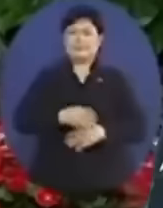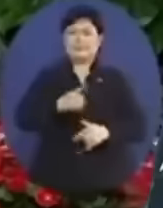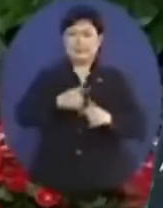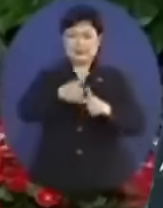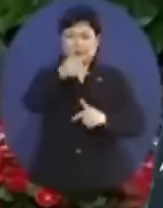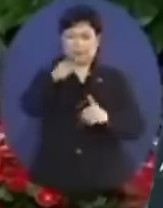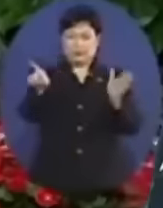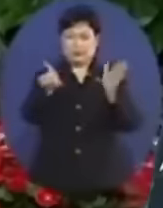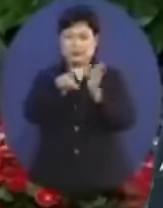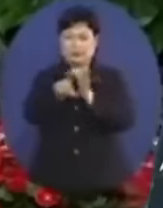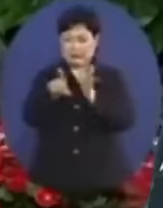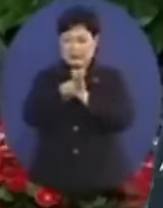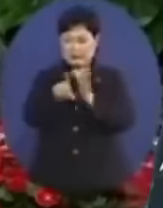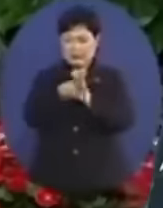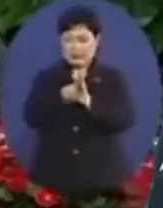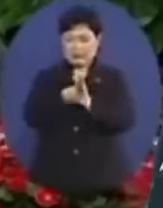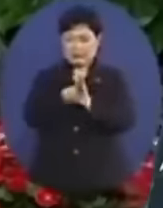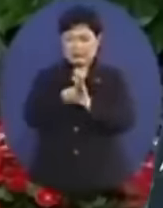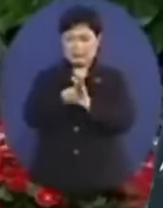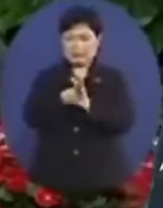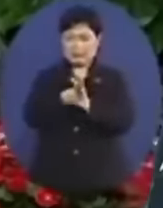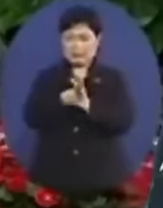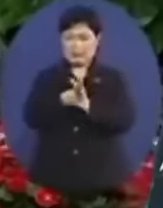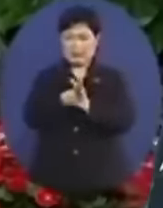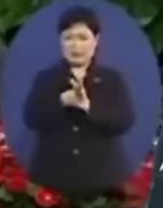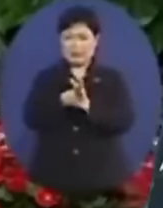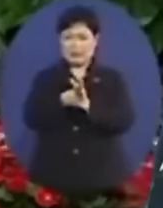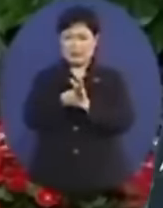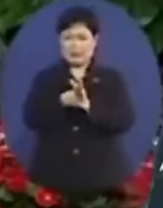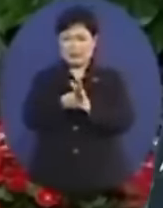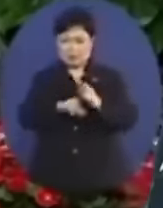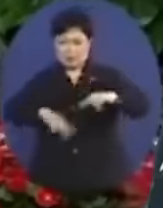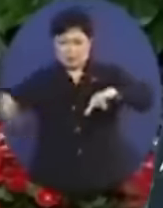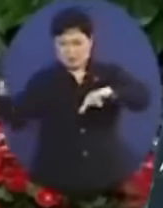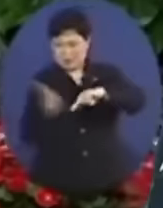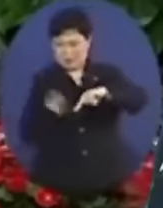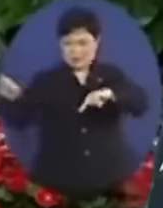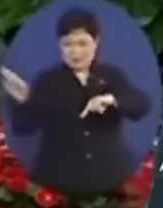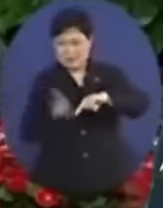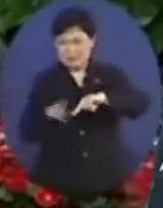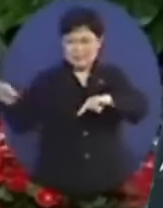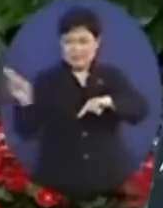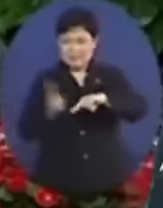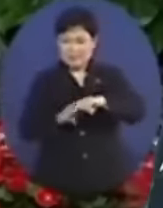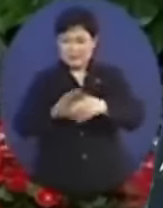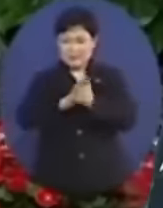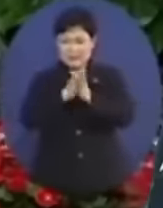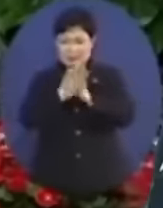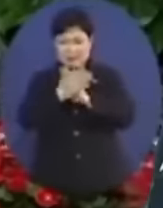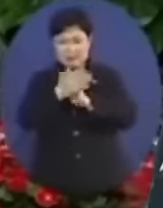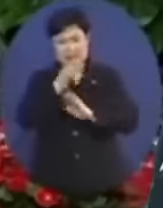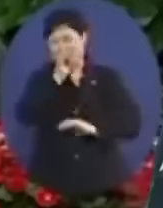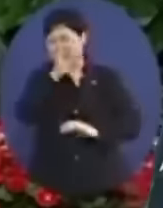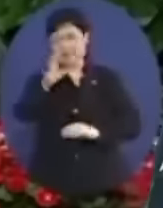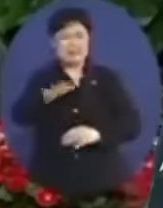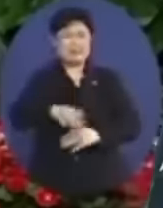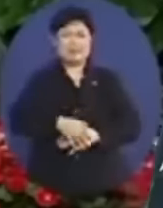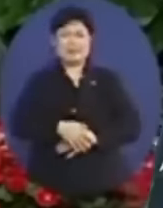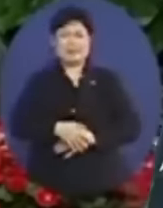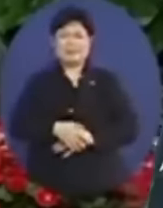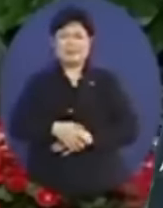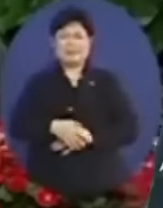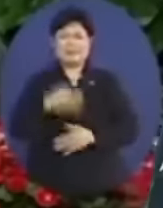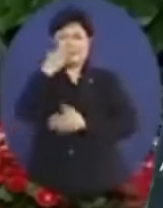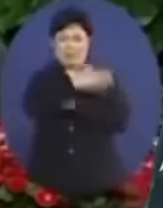생활하는 사람 갖다놓고 종아리를 때려가면서 변화시키려 해도